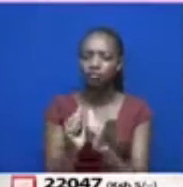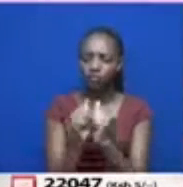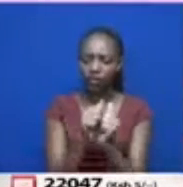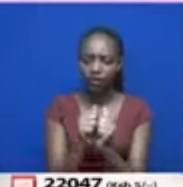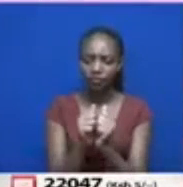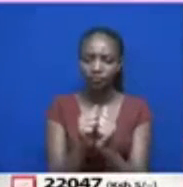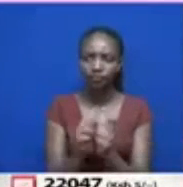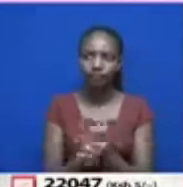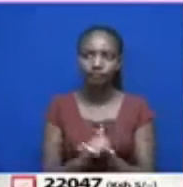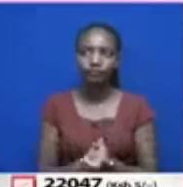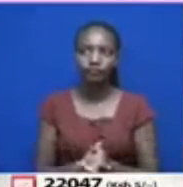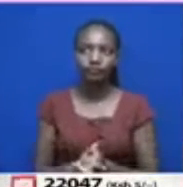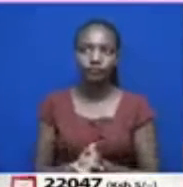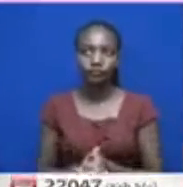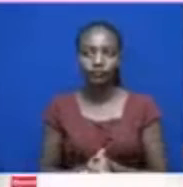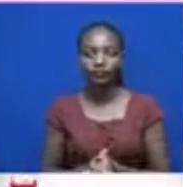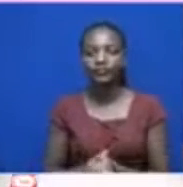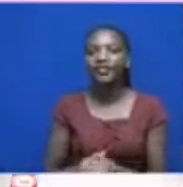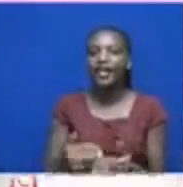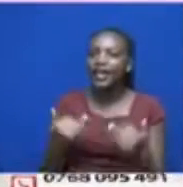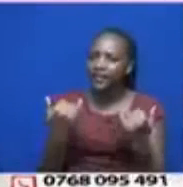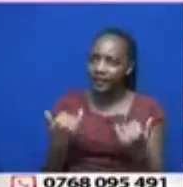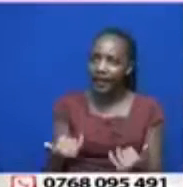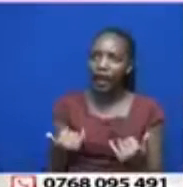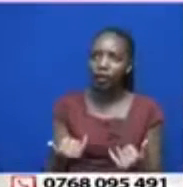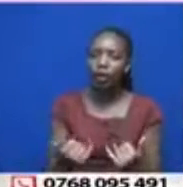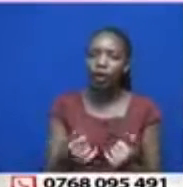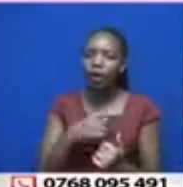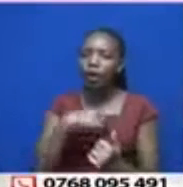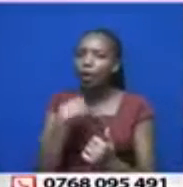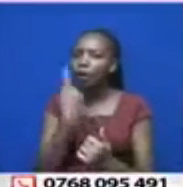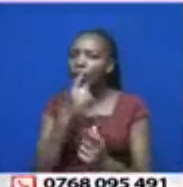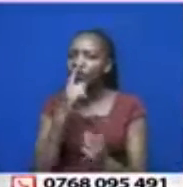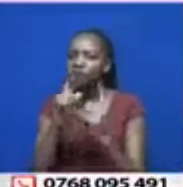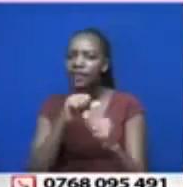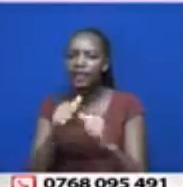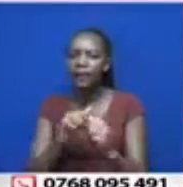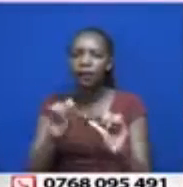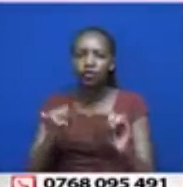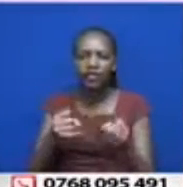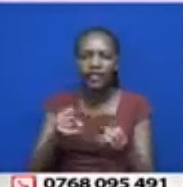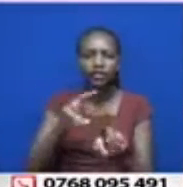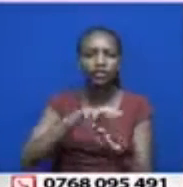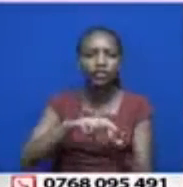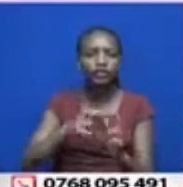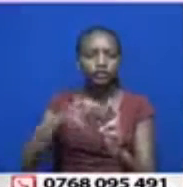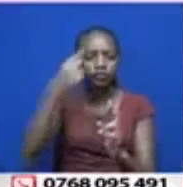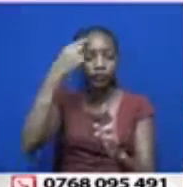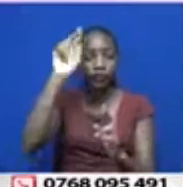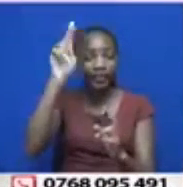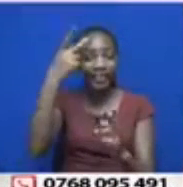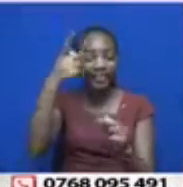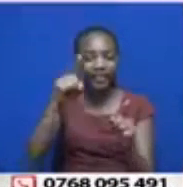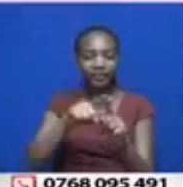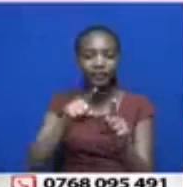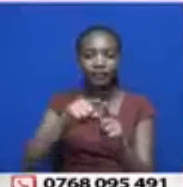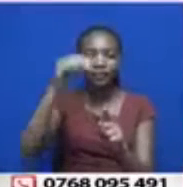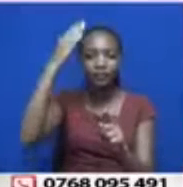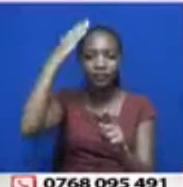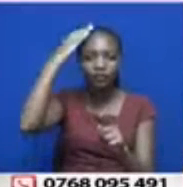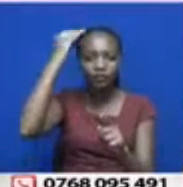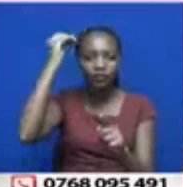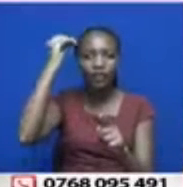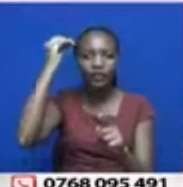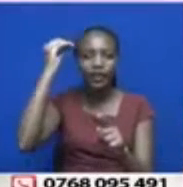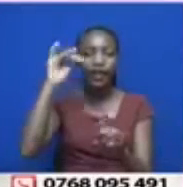Tukiwa tunaguzia uhusiano huu mpya baina ya Kenya na Somalia na uhasama ambao umekuwa ukishuhudiwa miezi kadha wa kadha ama miezi